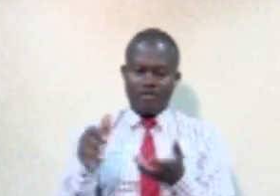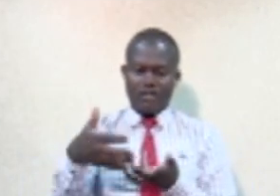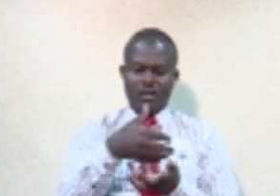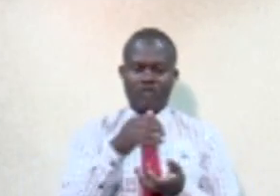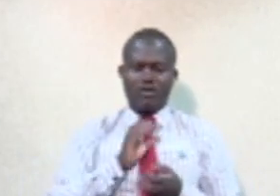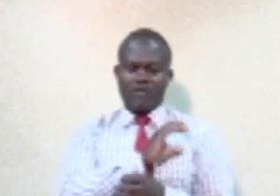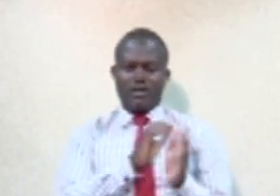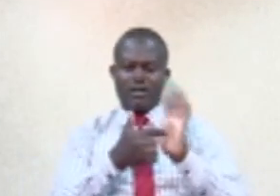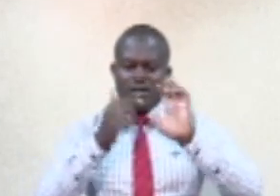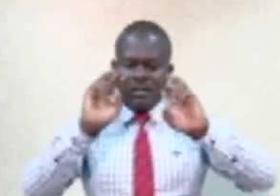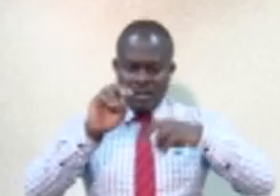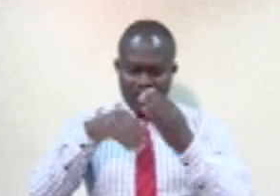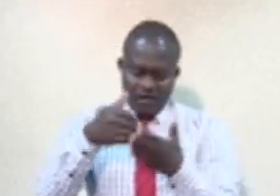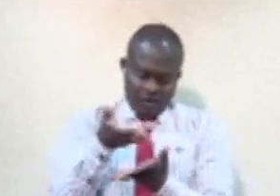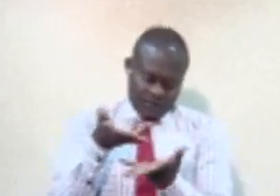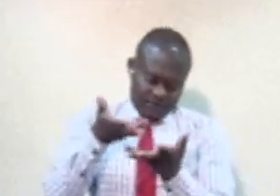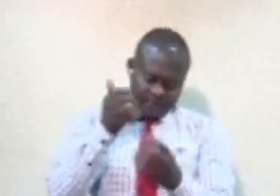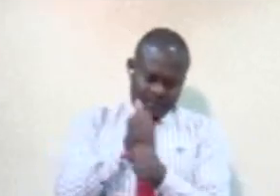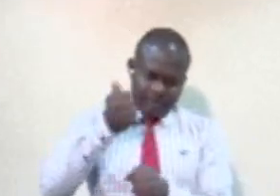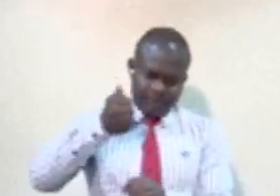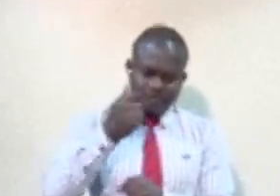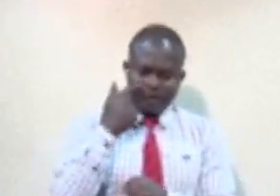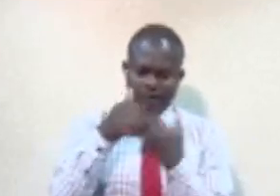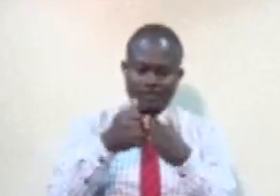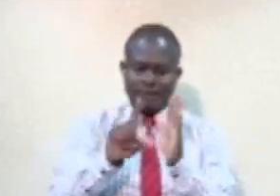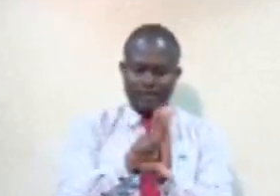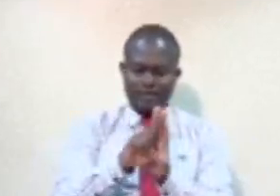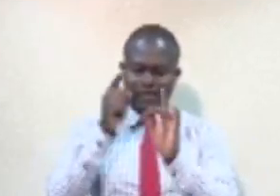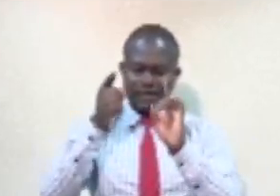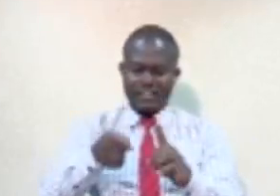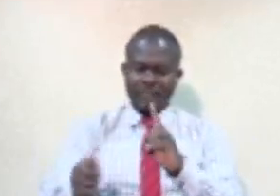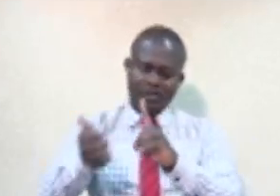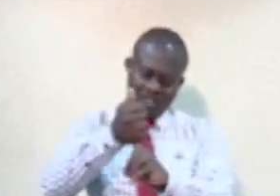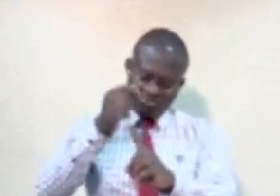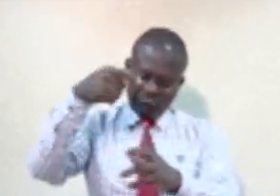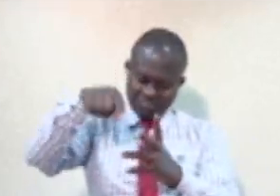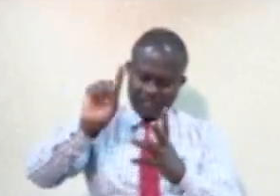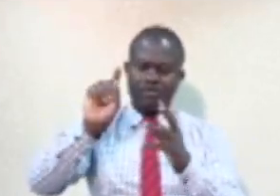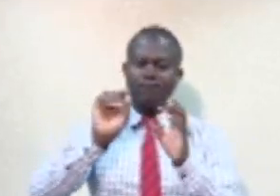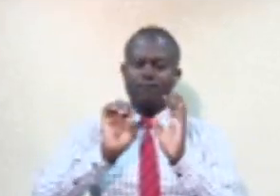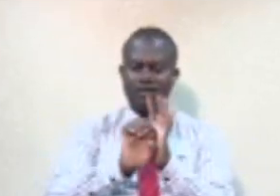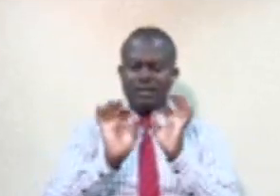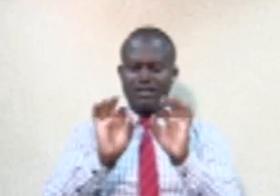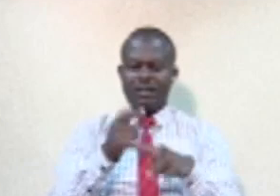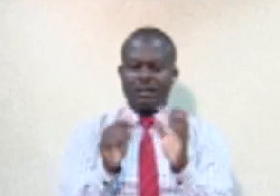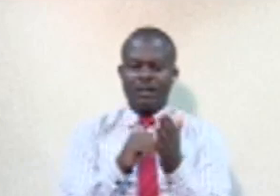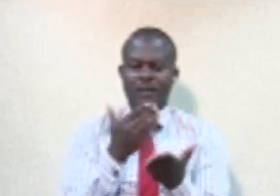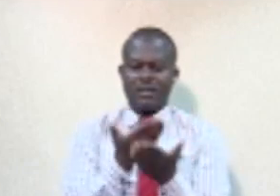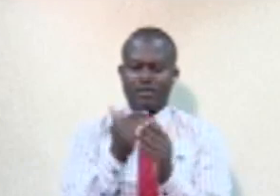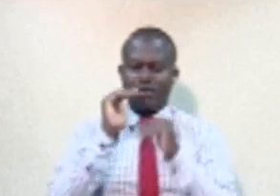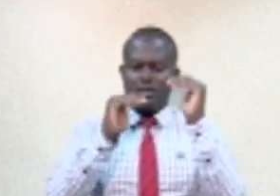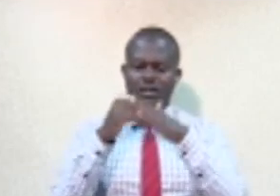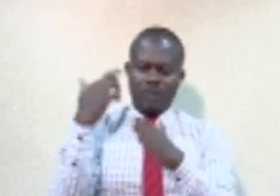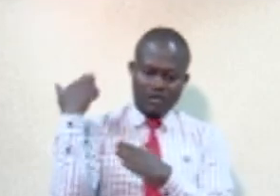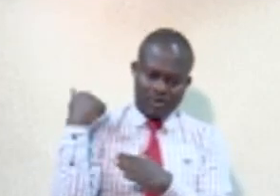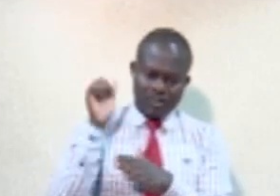iyi komisiyo yagaragaje ko mu isesengura bakoze basanze itegeko ryarageze ku cyo ryashyiriweho ku kigero cyiza gusa basaba ko inzego